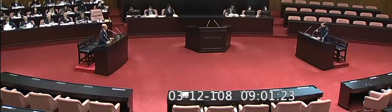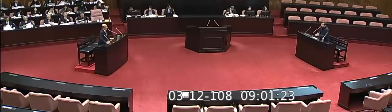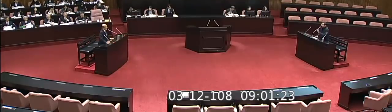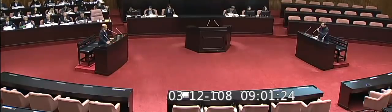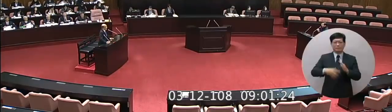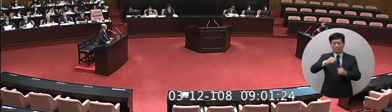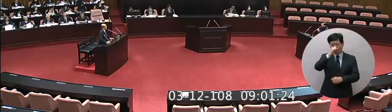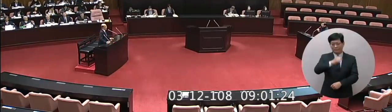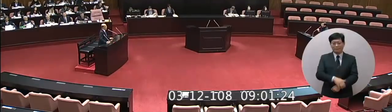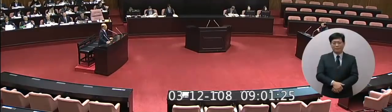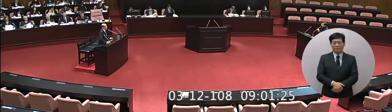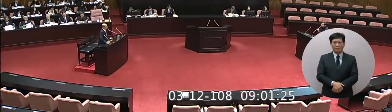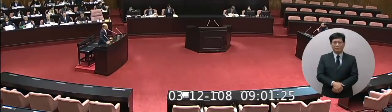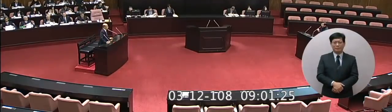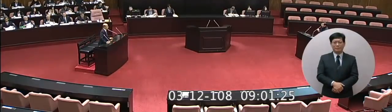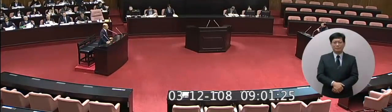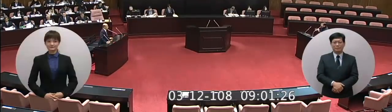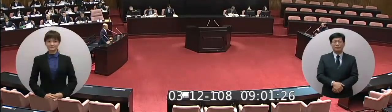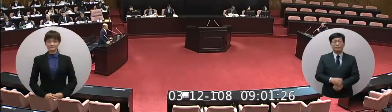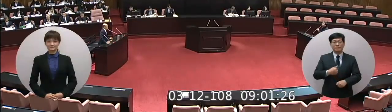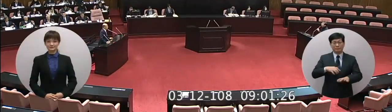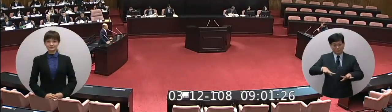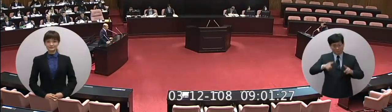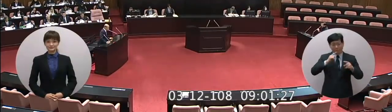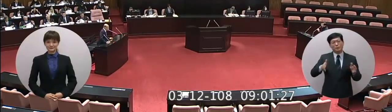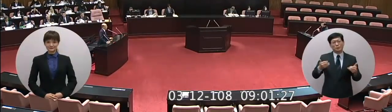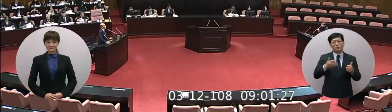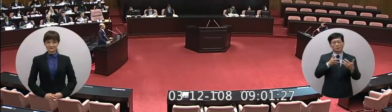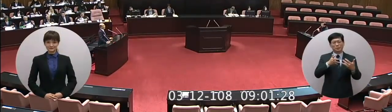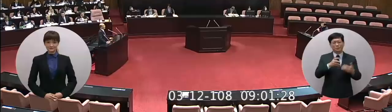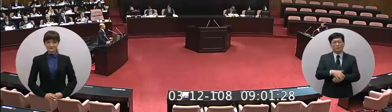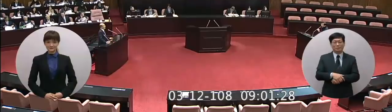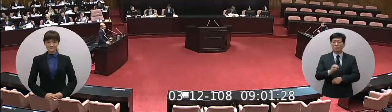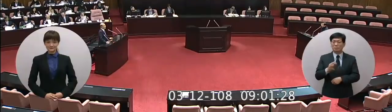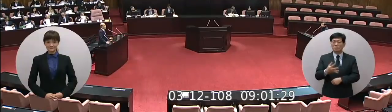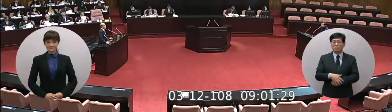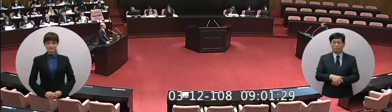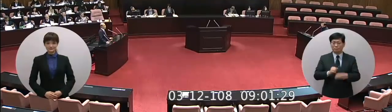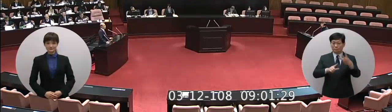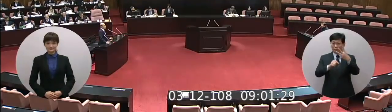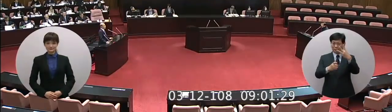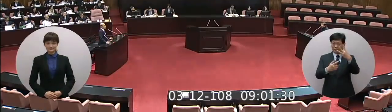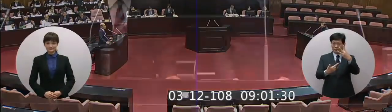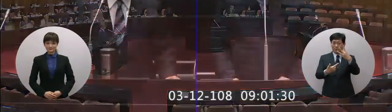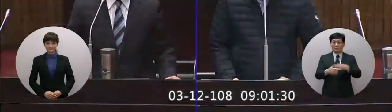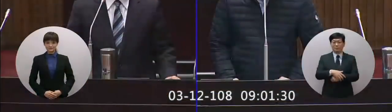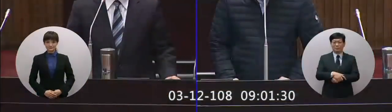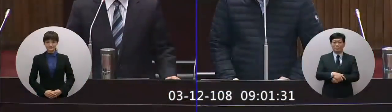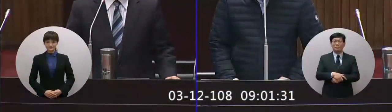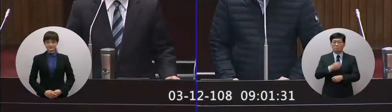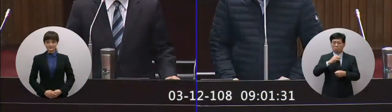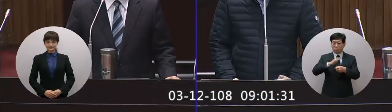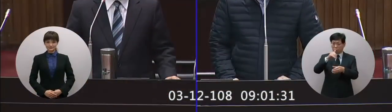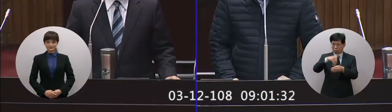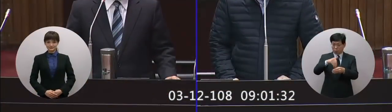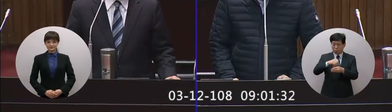院长好， 委员你好， 你好。我们先来点轻松的。 好， 因为3月16号就要补